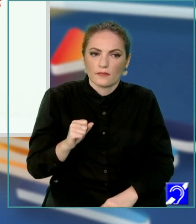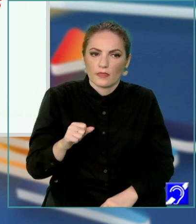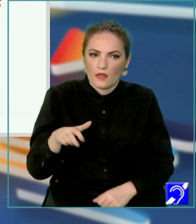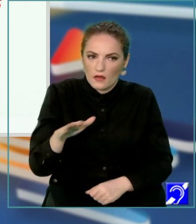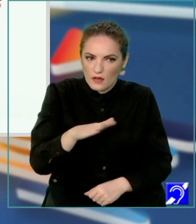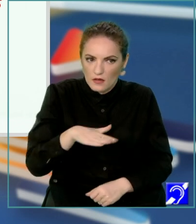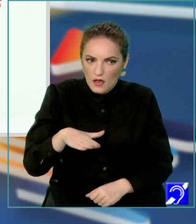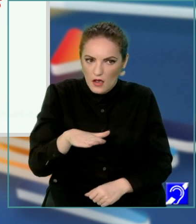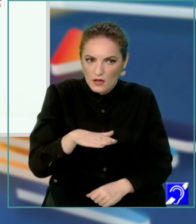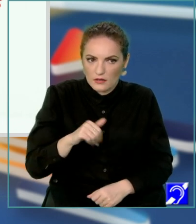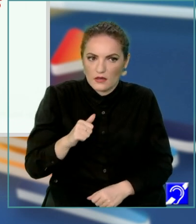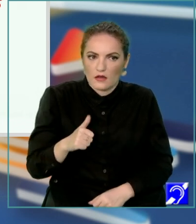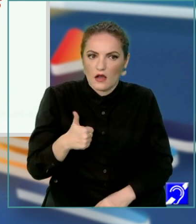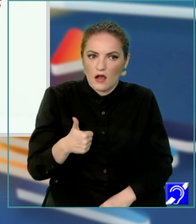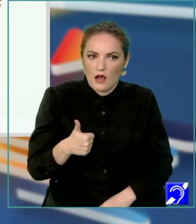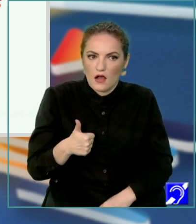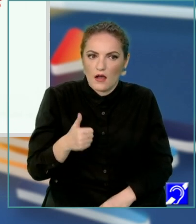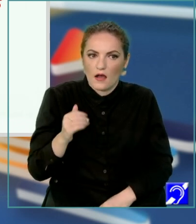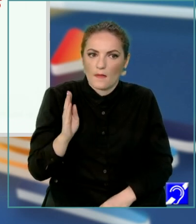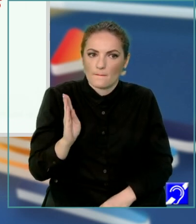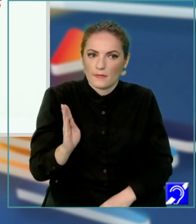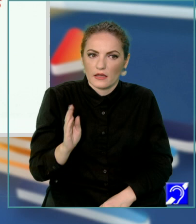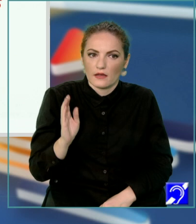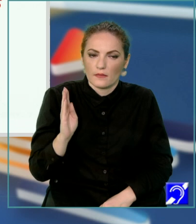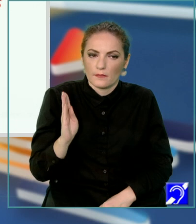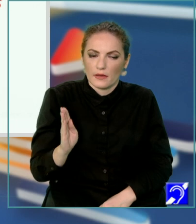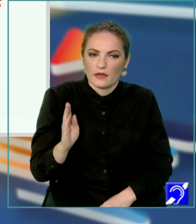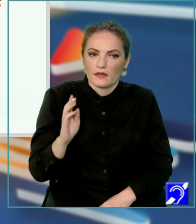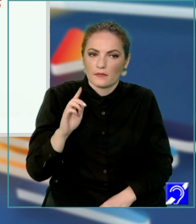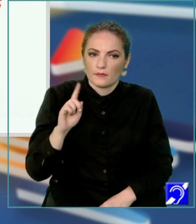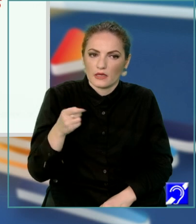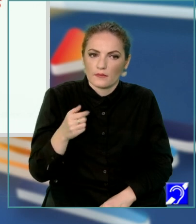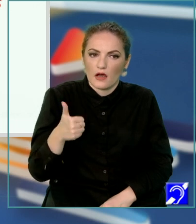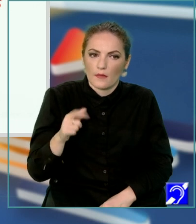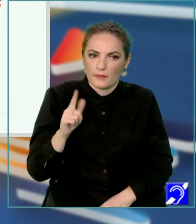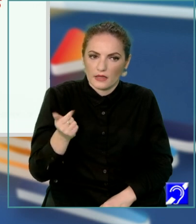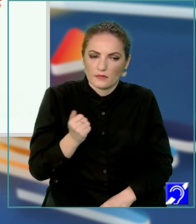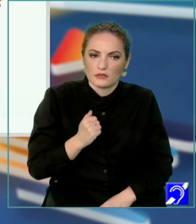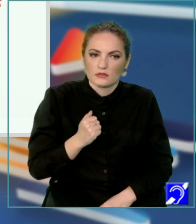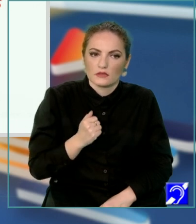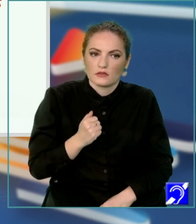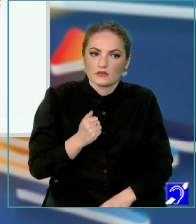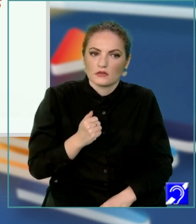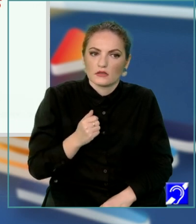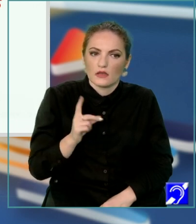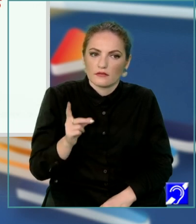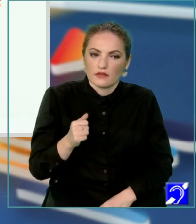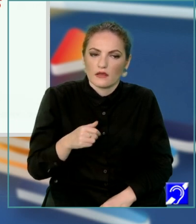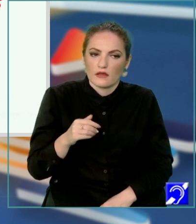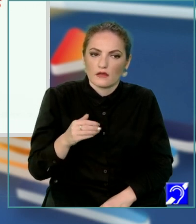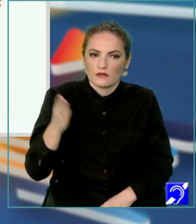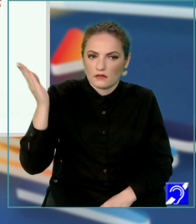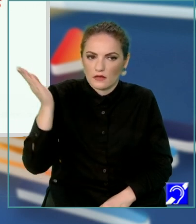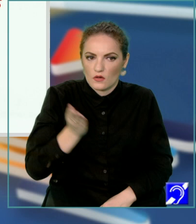ceară să determinăm aria patrulaterului a b b prim a prim și la punctul d se